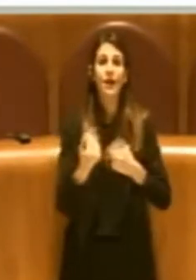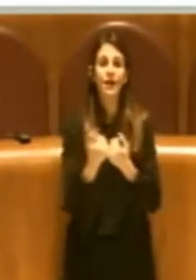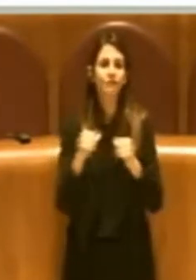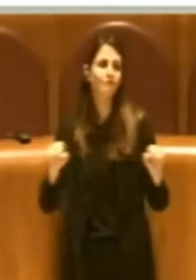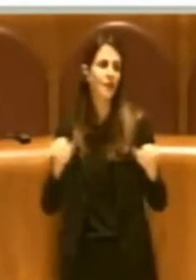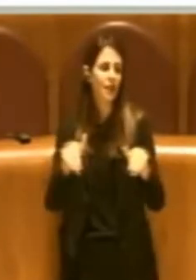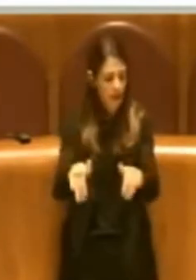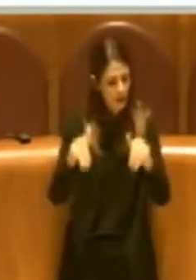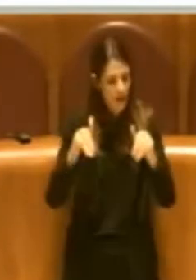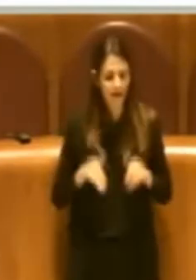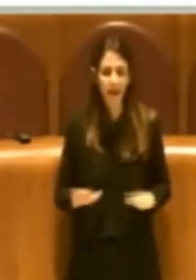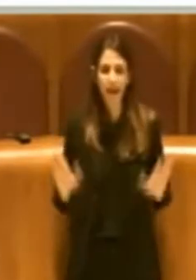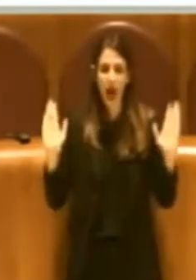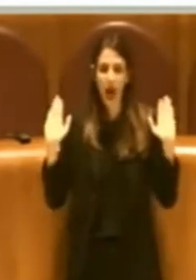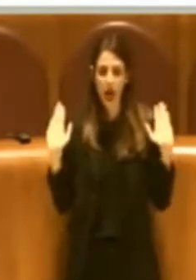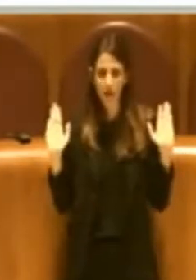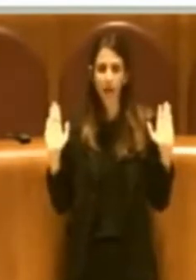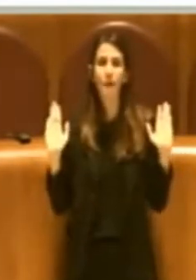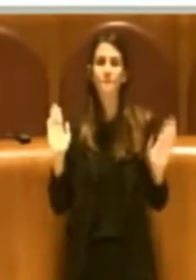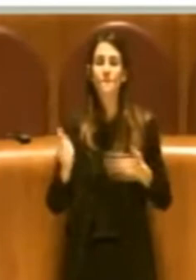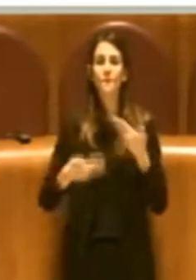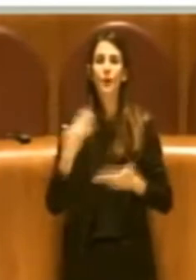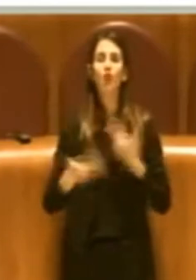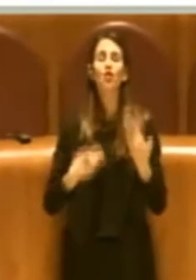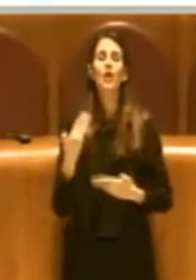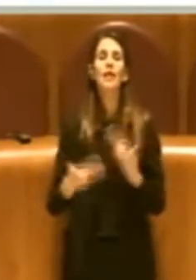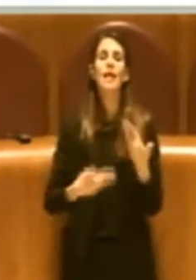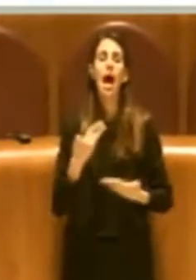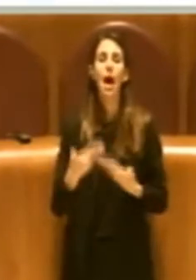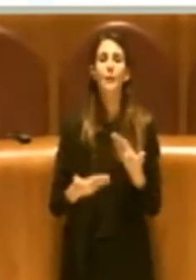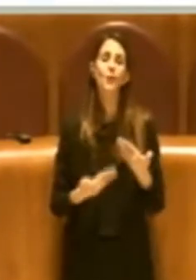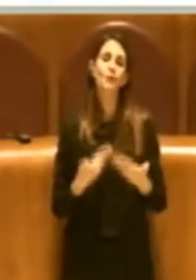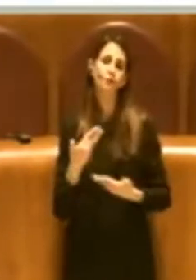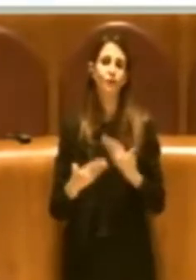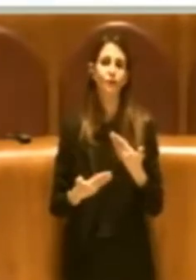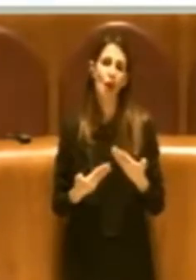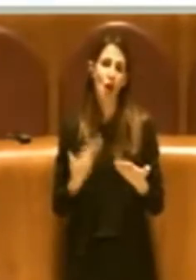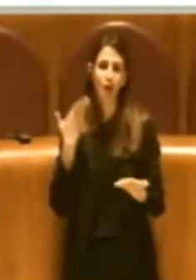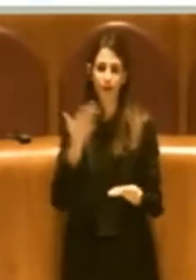Celli e di procedere con la nostra proposta. Grazie.